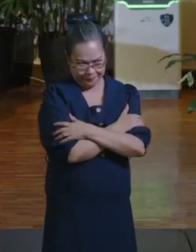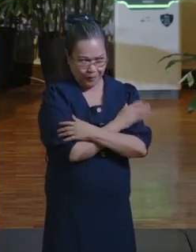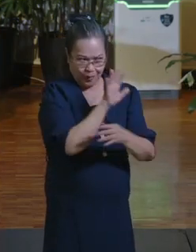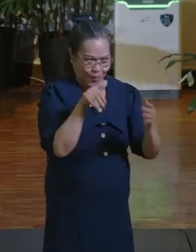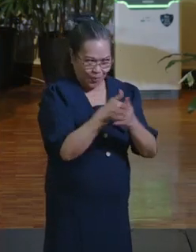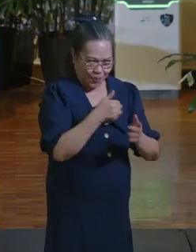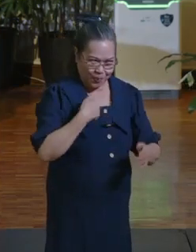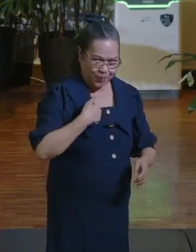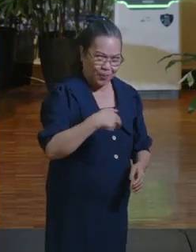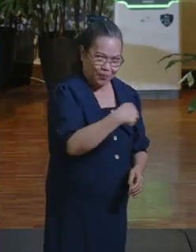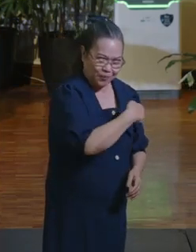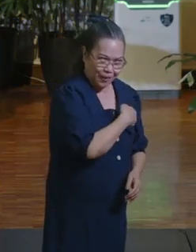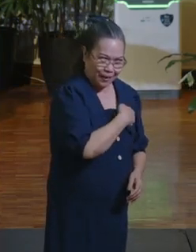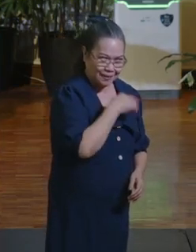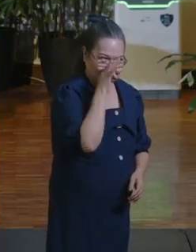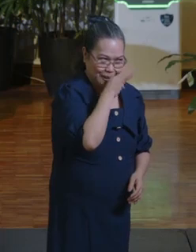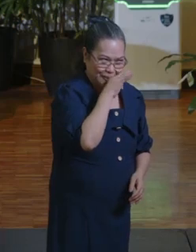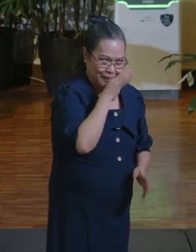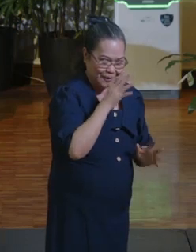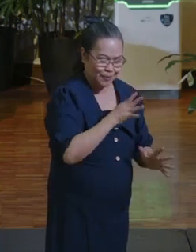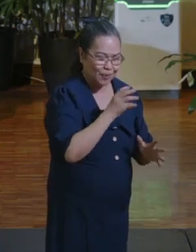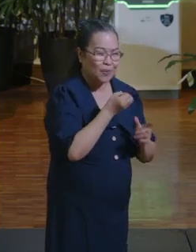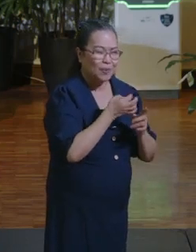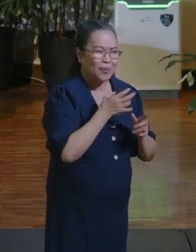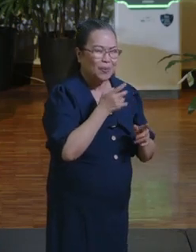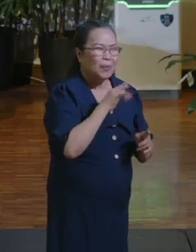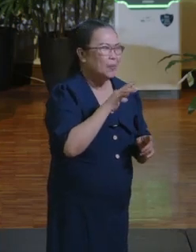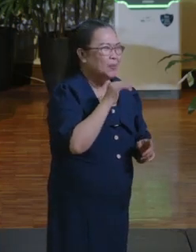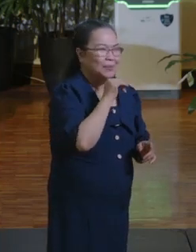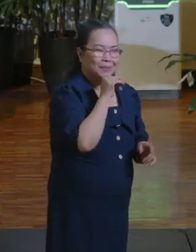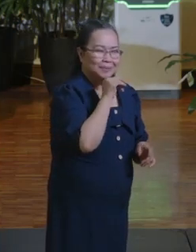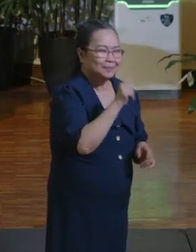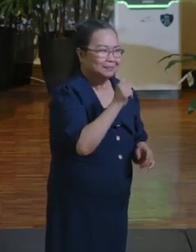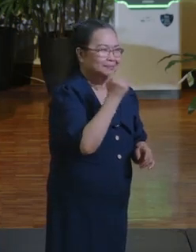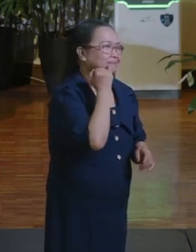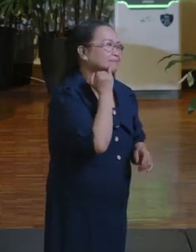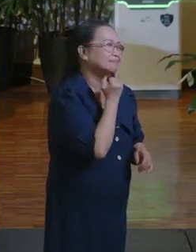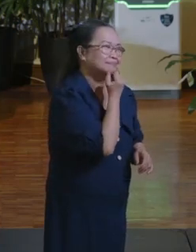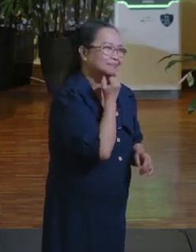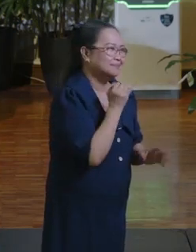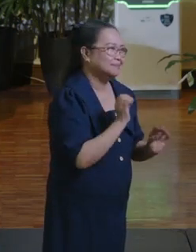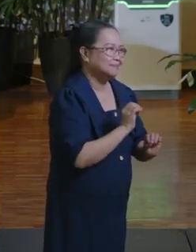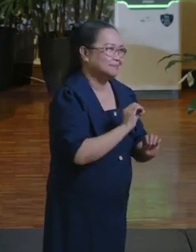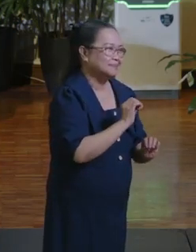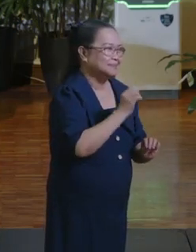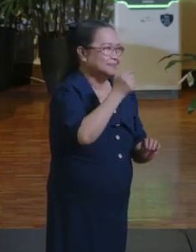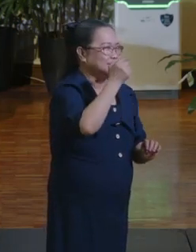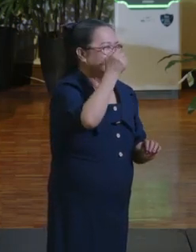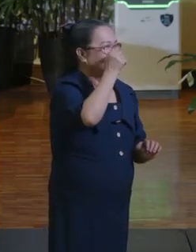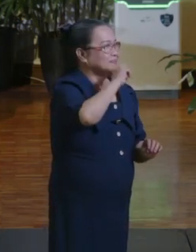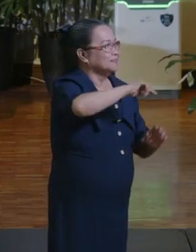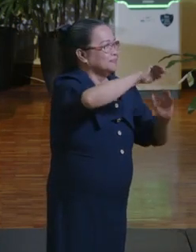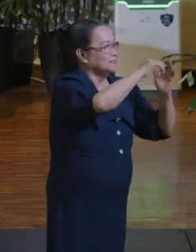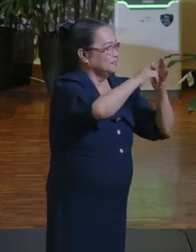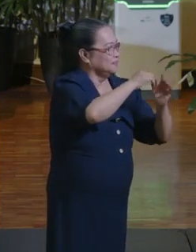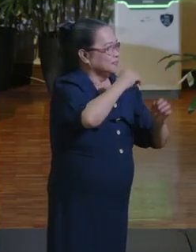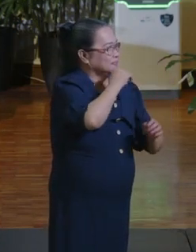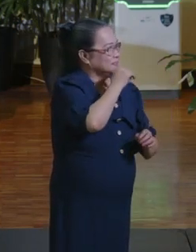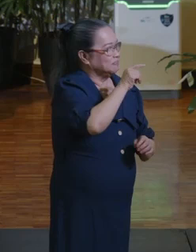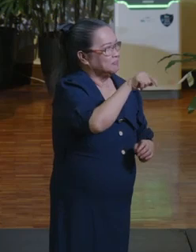po tayo ay Pinoy. Right? So lahat po tayo ay Gentiles. Dahil hindi po tayo